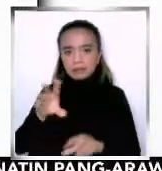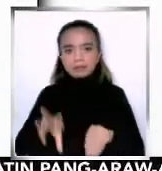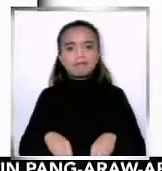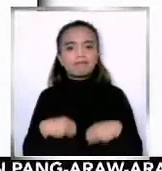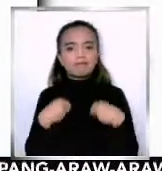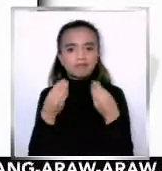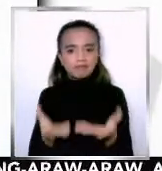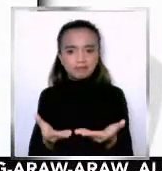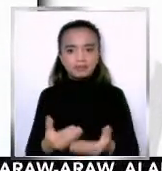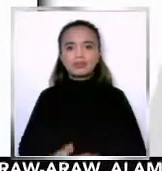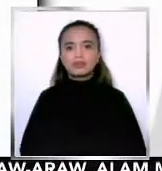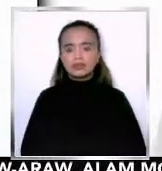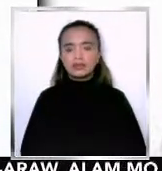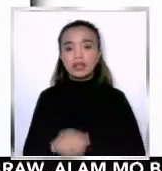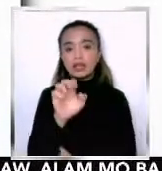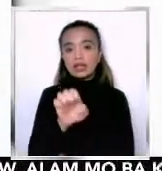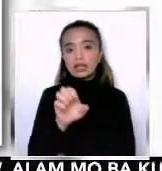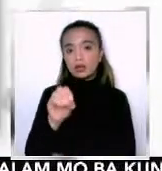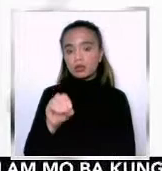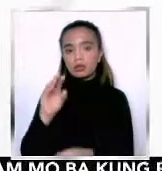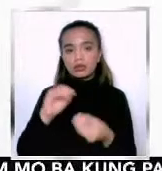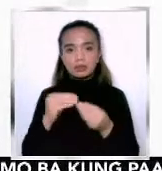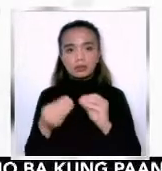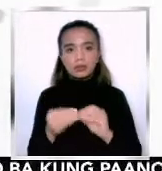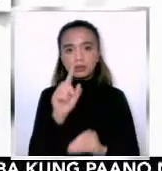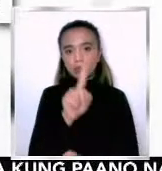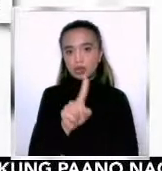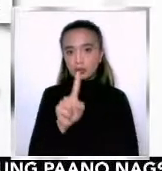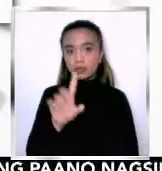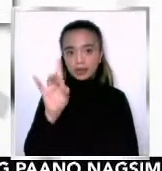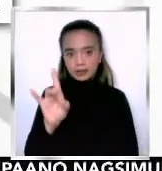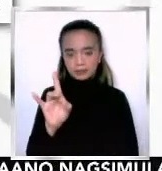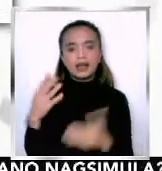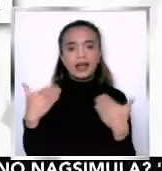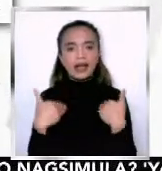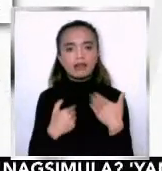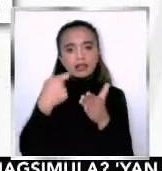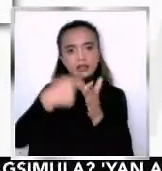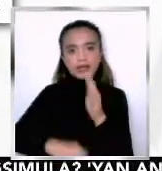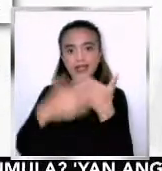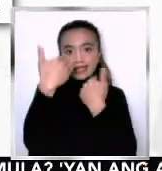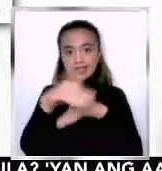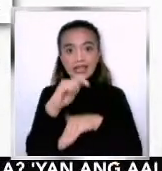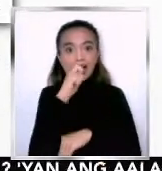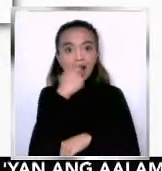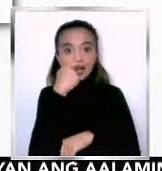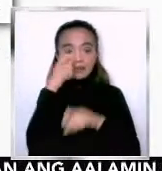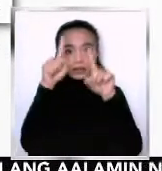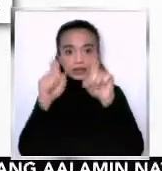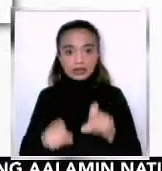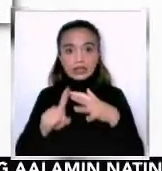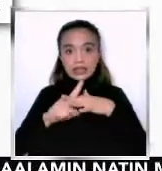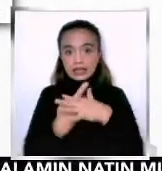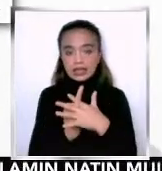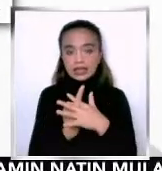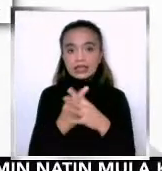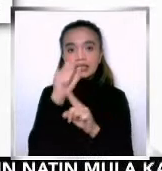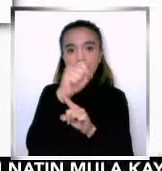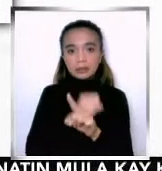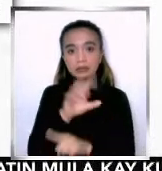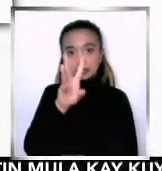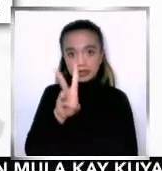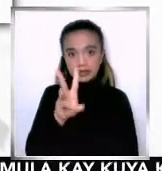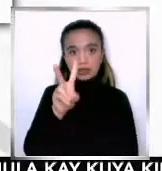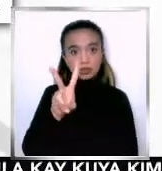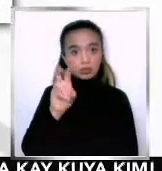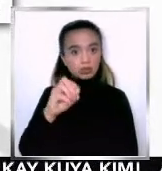ng Executive Order 118, naglagay na ng price cap sa mga RT-PCR test epektibo September 6, 2021. Sa public